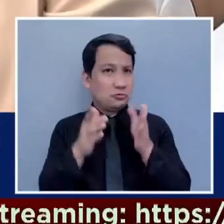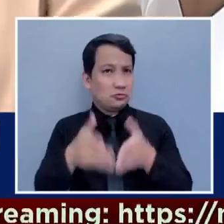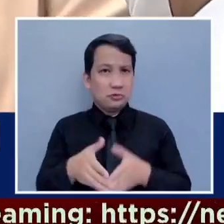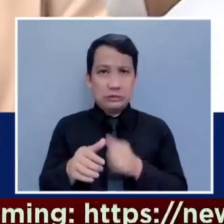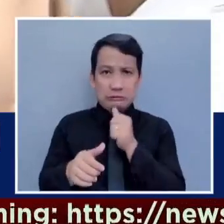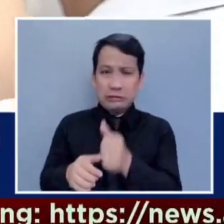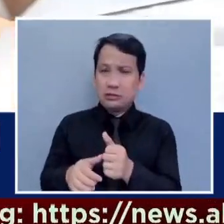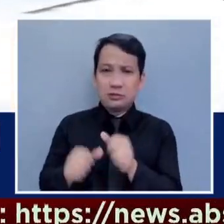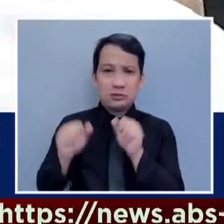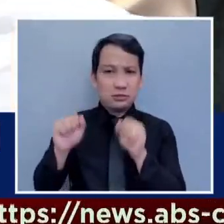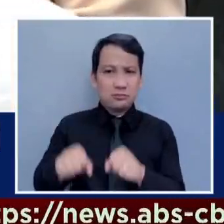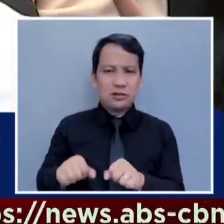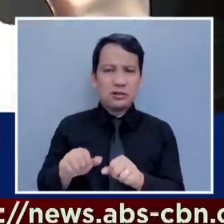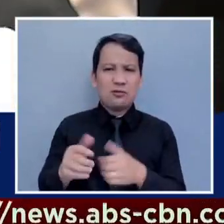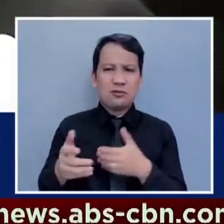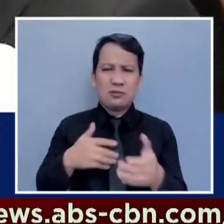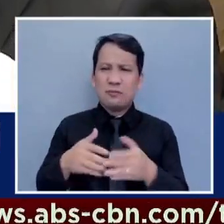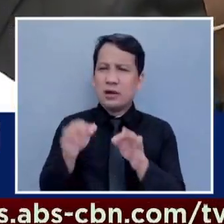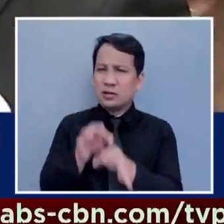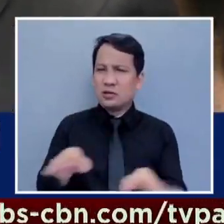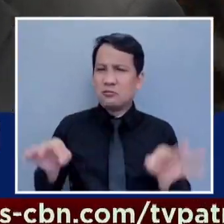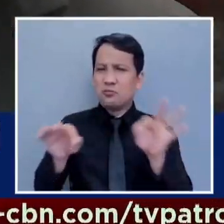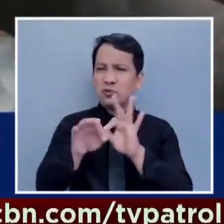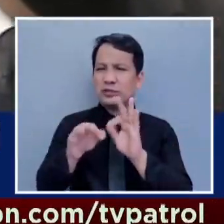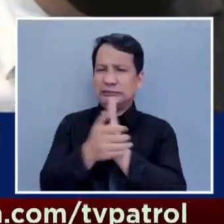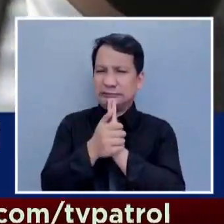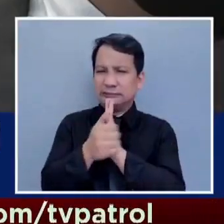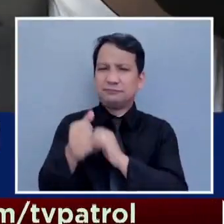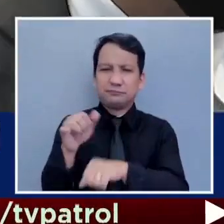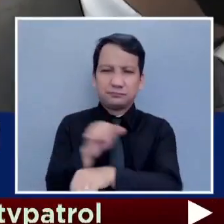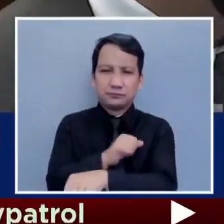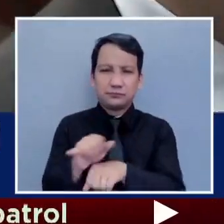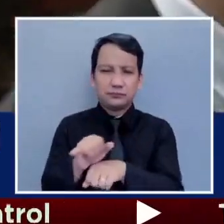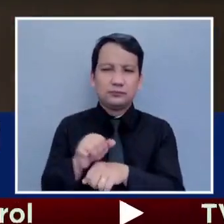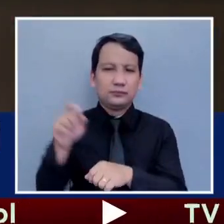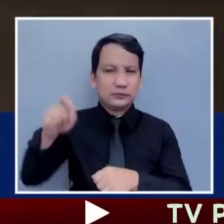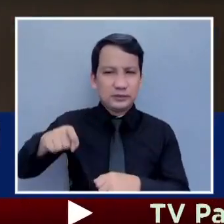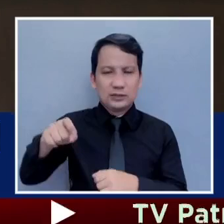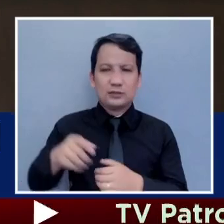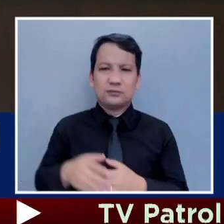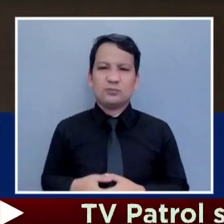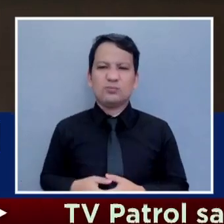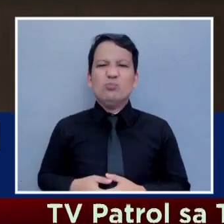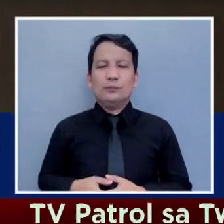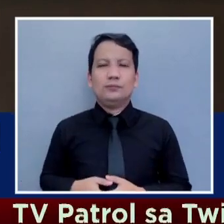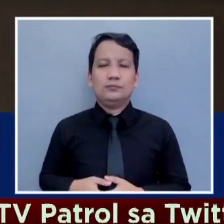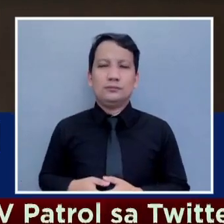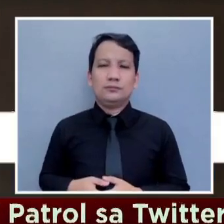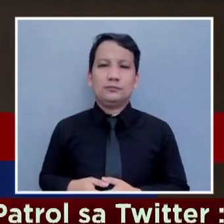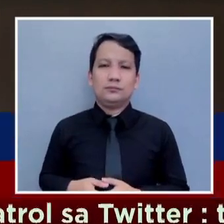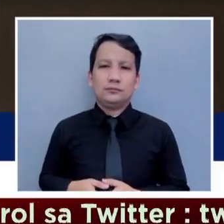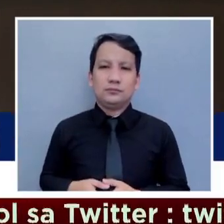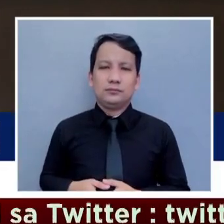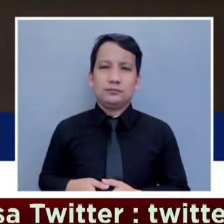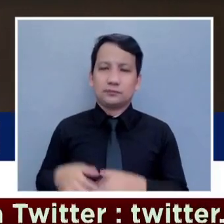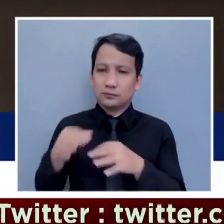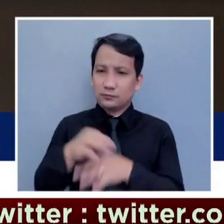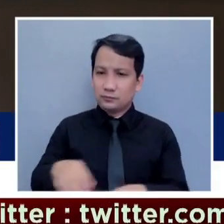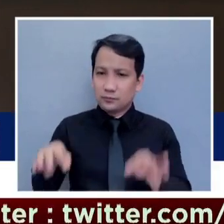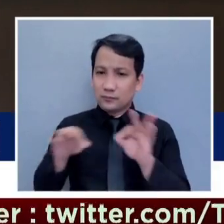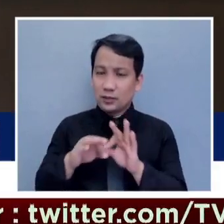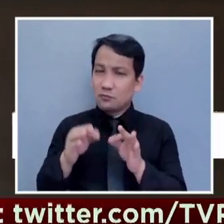minorya, galing at sipag pa rin ang kailangan sa huli. What is important is that you do your